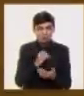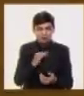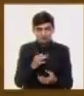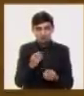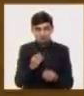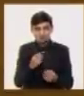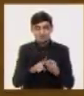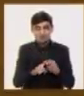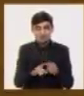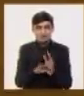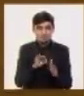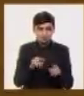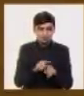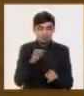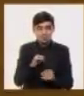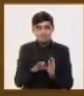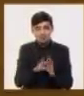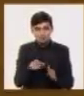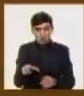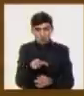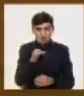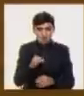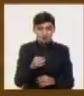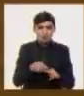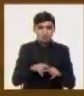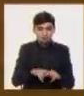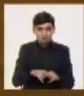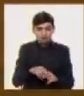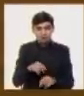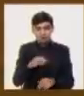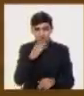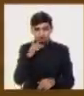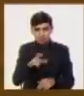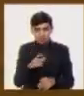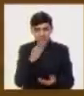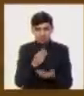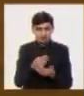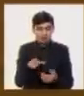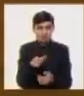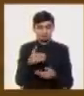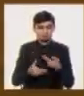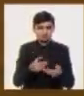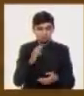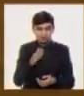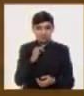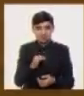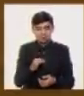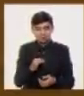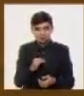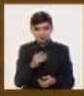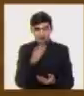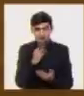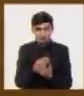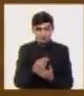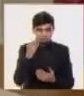опять же он связан с выбором. И с выбором дороги, по которой опять же каждый человек пойдет только исходя из